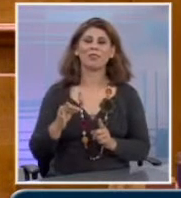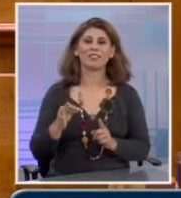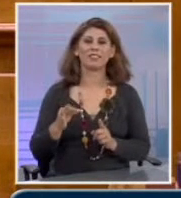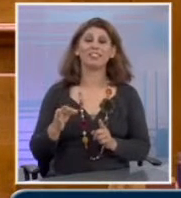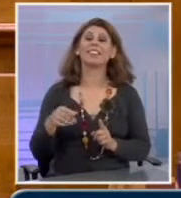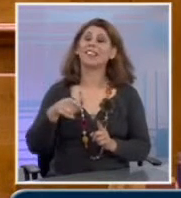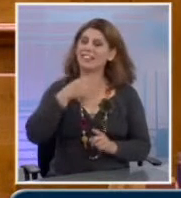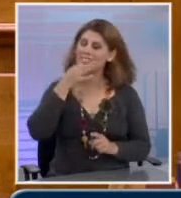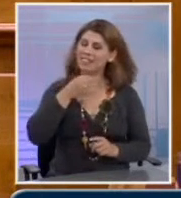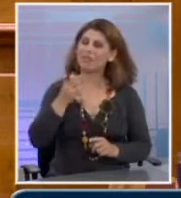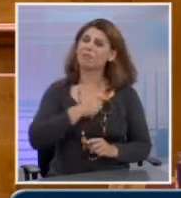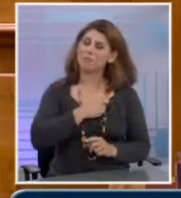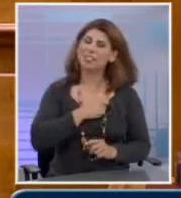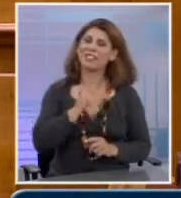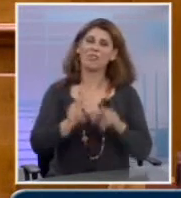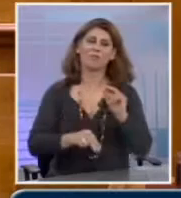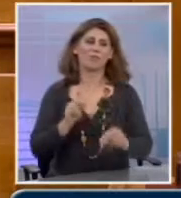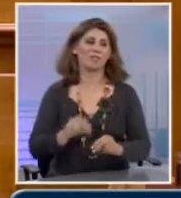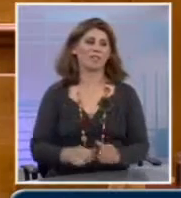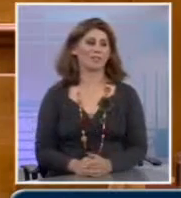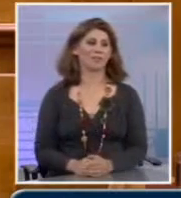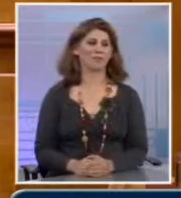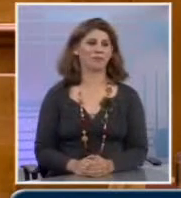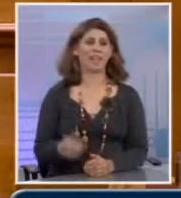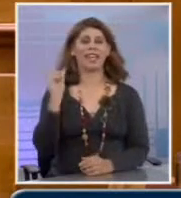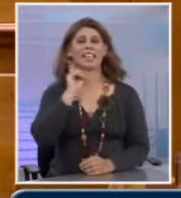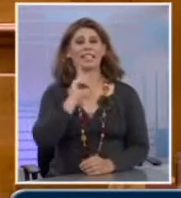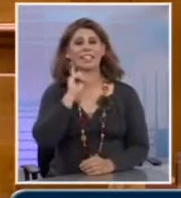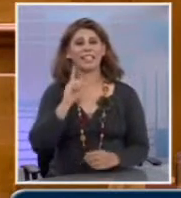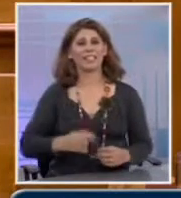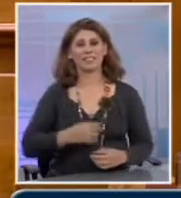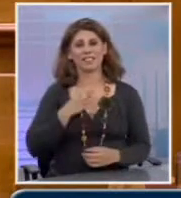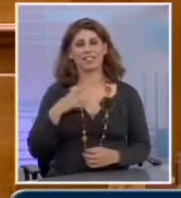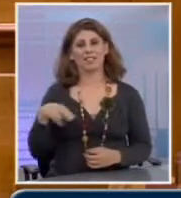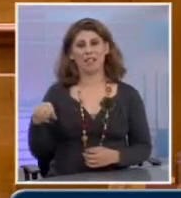είστε εισηγητής, πιστεύω το ψηφίστε. Κυρίες και κύριοι συνάδελφοι. Σας παρακαλώ.